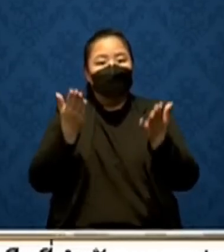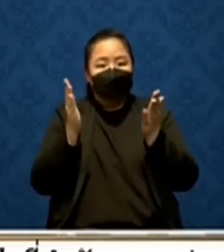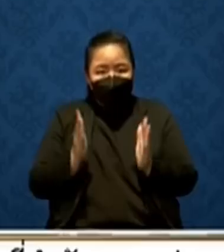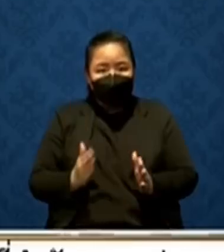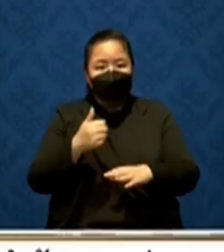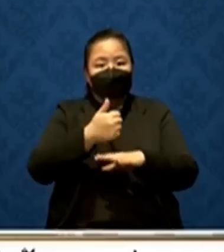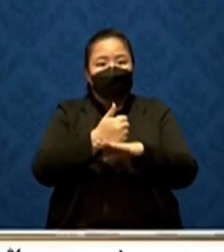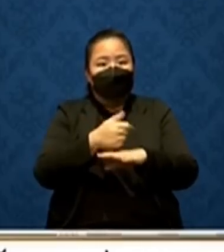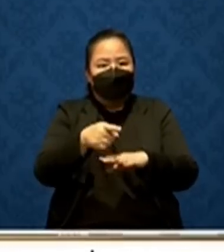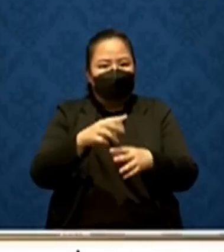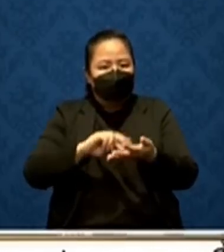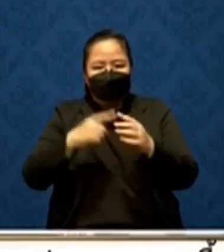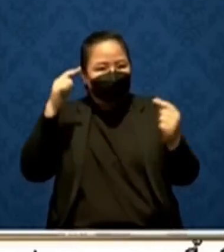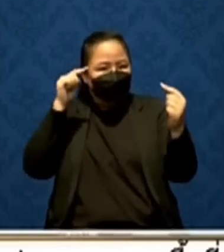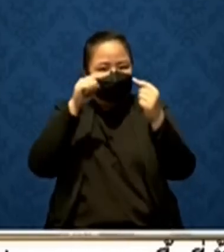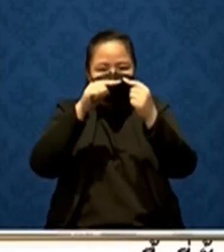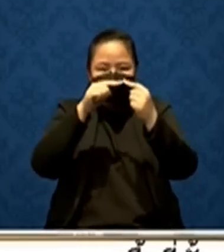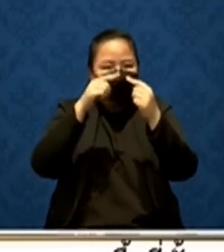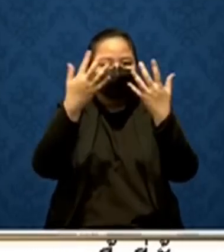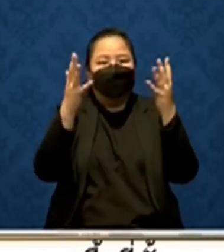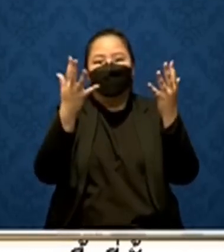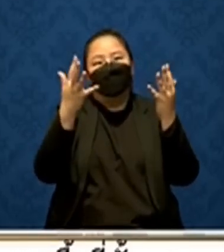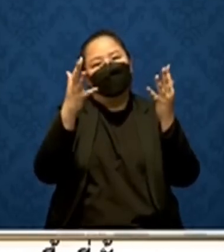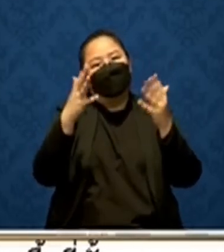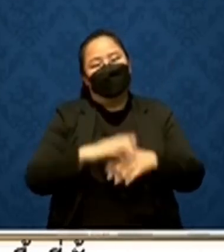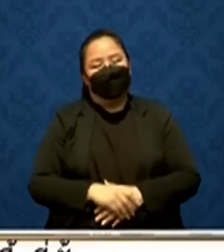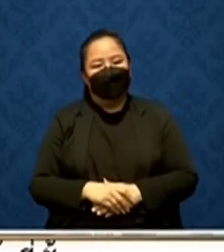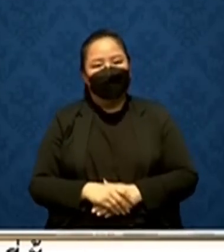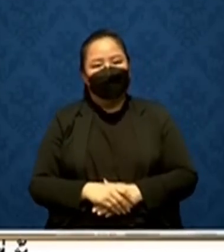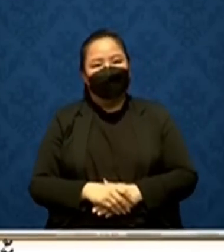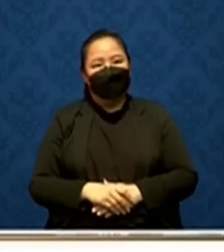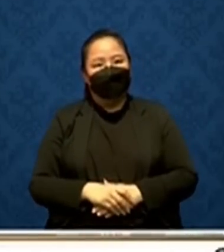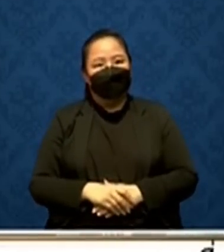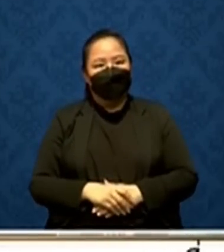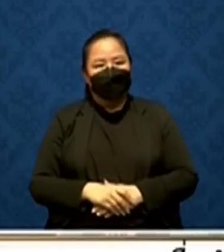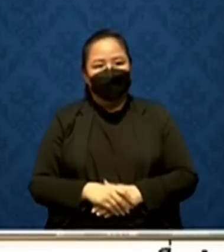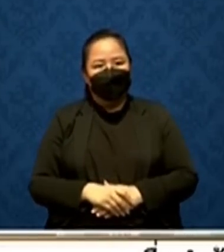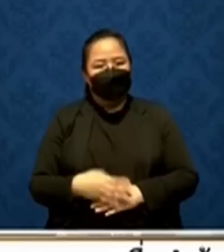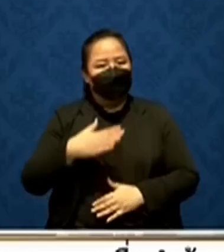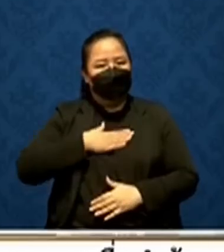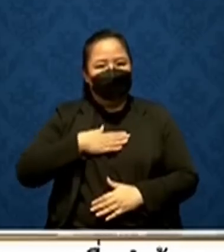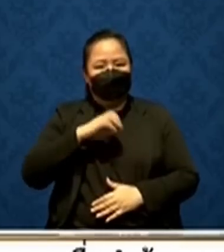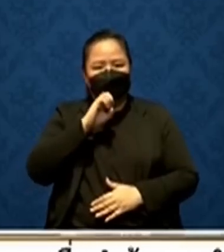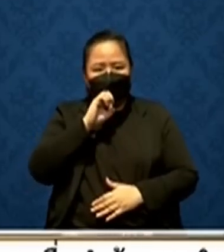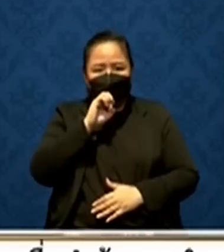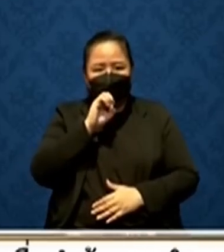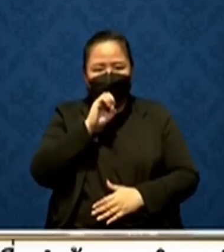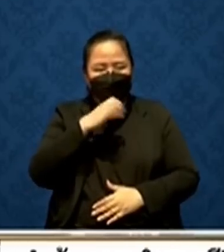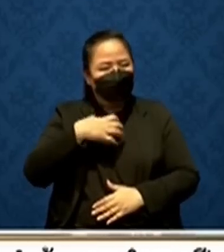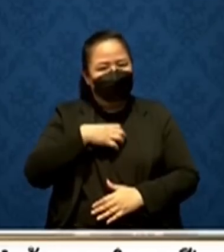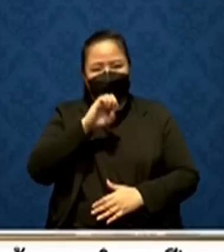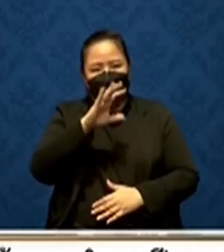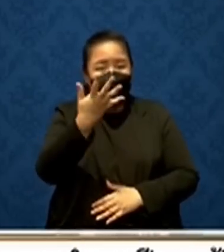ที่ขาดวิสัยทัศน์ผมกำลัง Golfแต่ผมไม่อยากกลับเป็นธรรมทานว่า